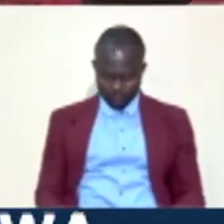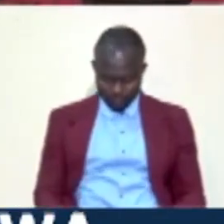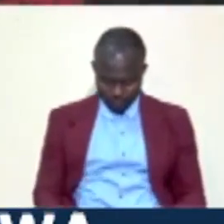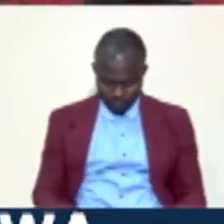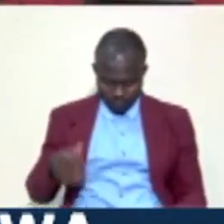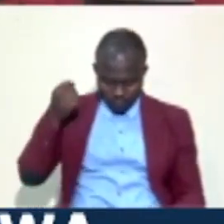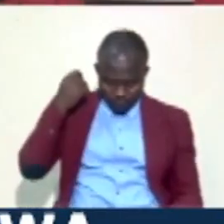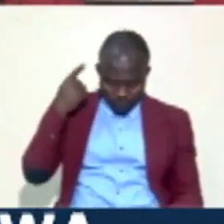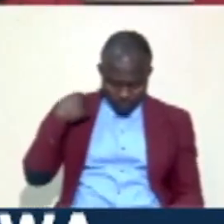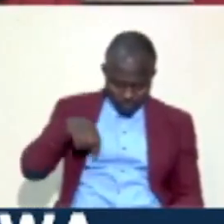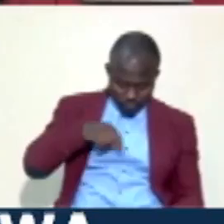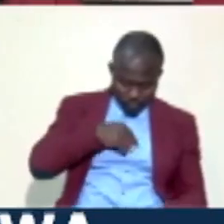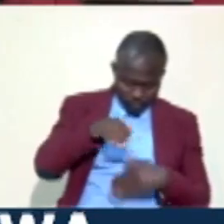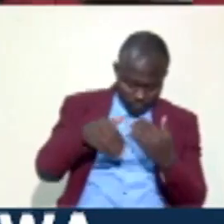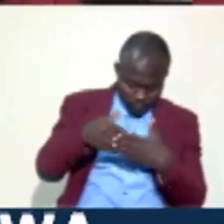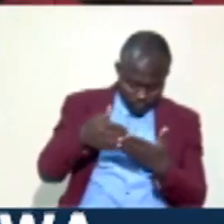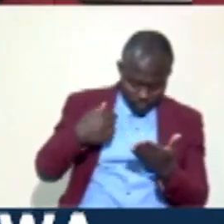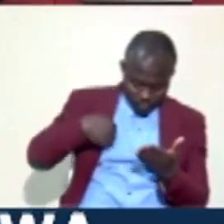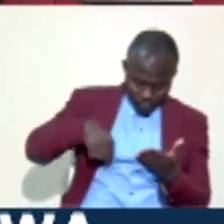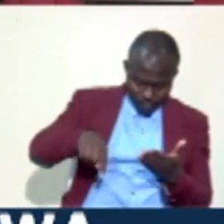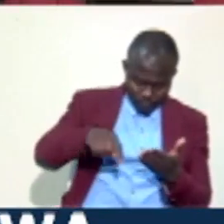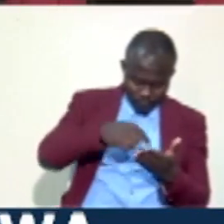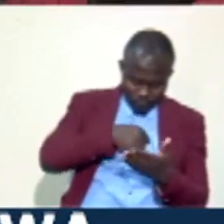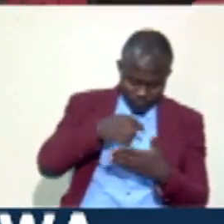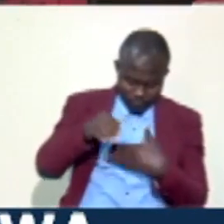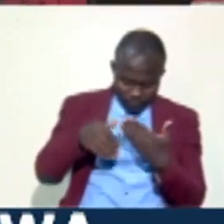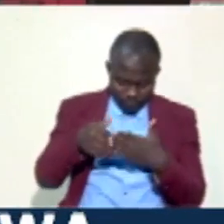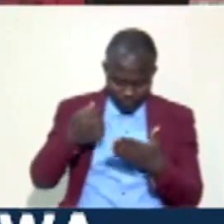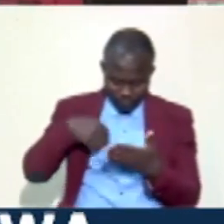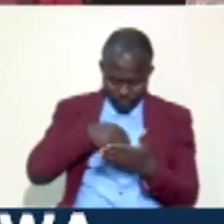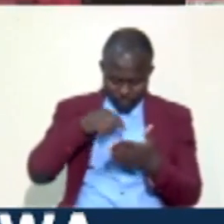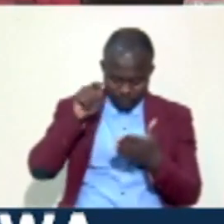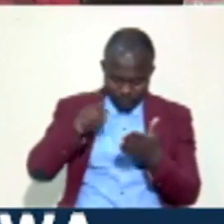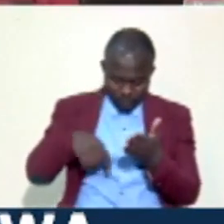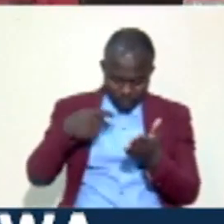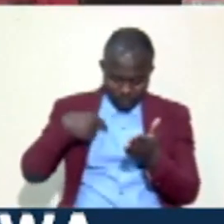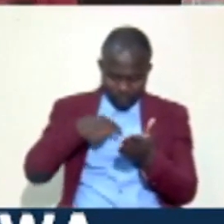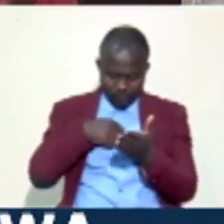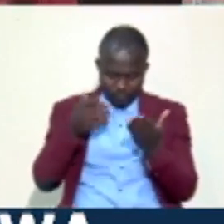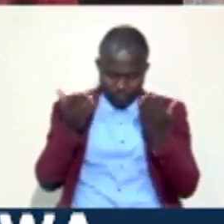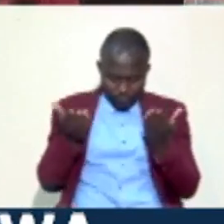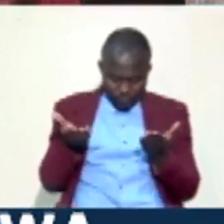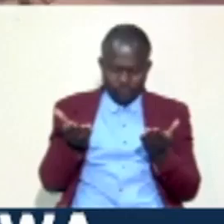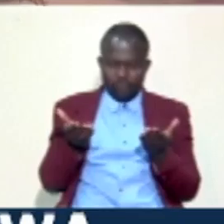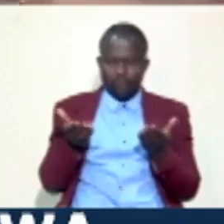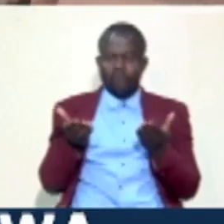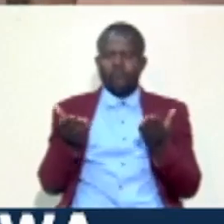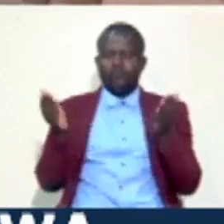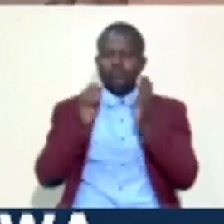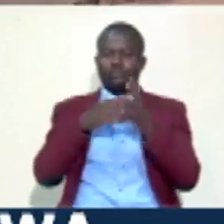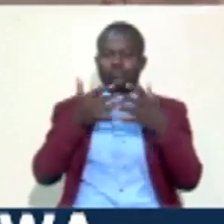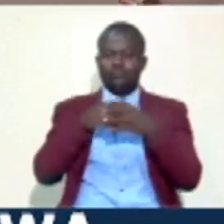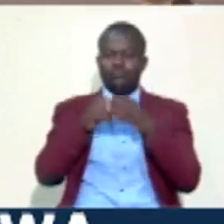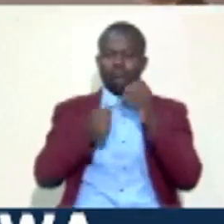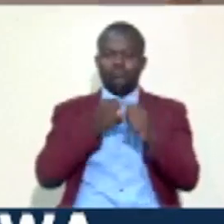ryo mu 2012 cyangwa 13 ariyo ukwiye kuriryozwa nk'umushoferi wasabye akazi mu 2019, haba hamazemo imyaka